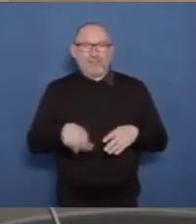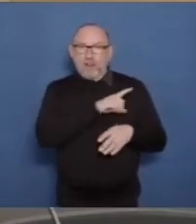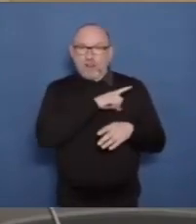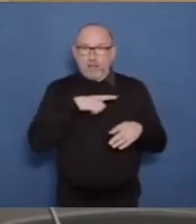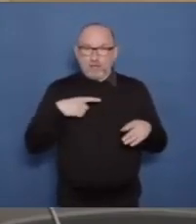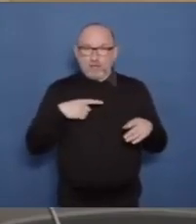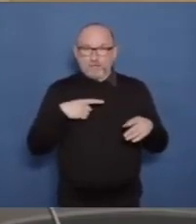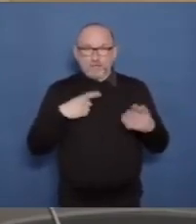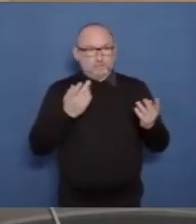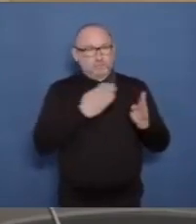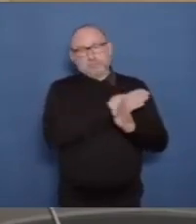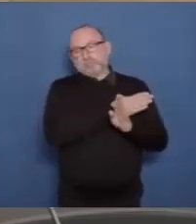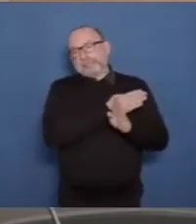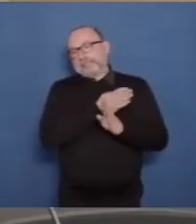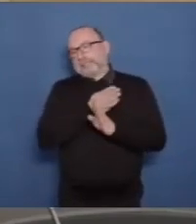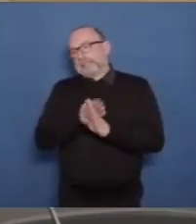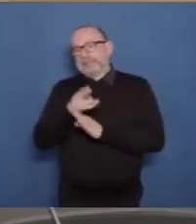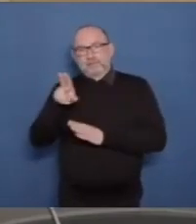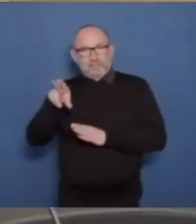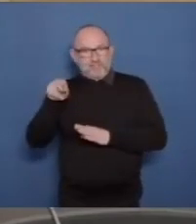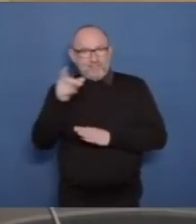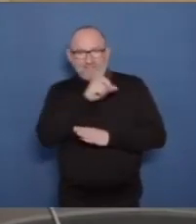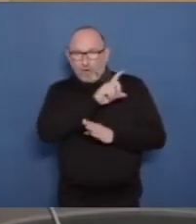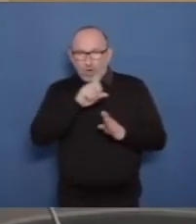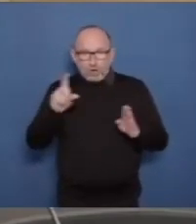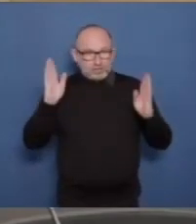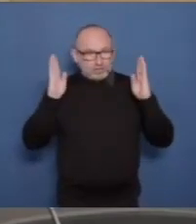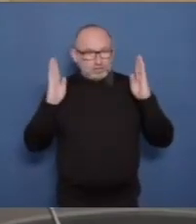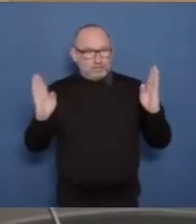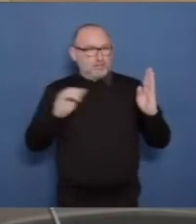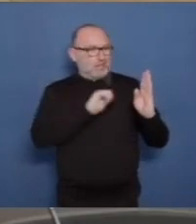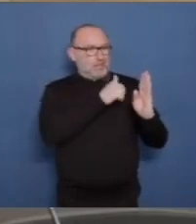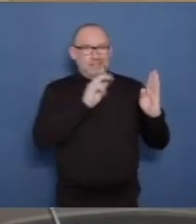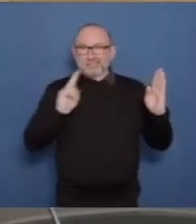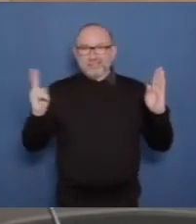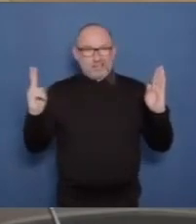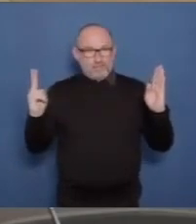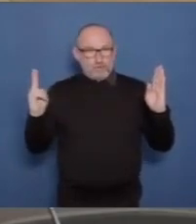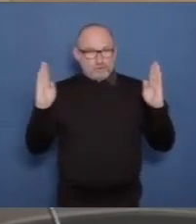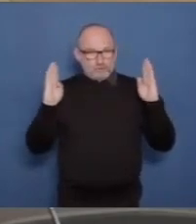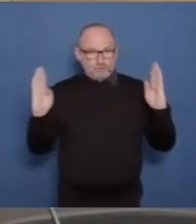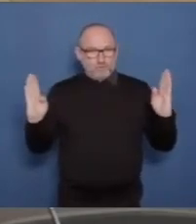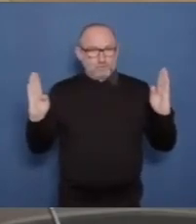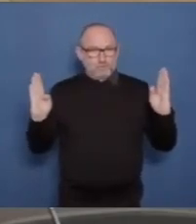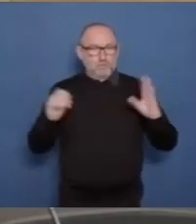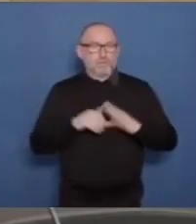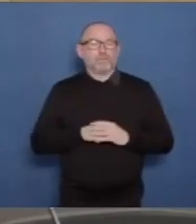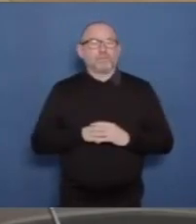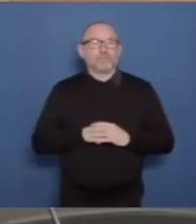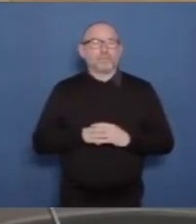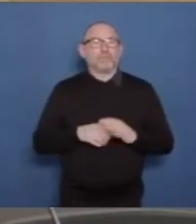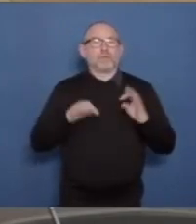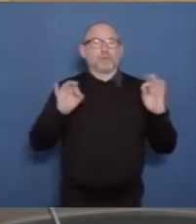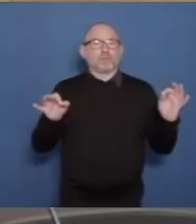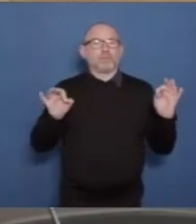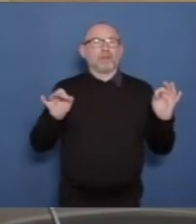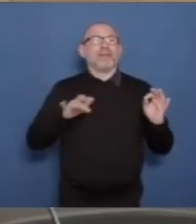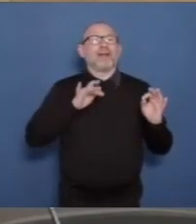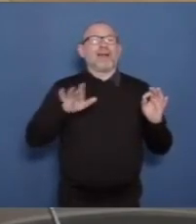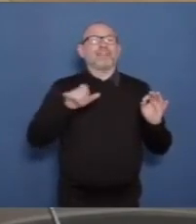also bis zu 12 Wochen, Abstand zwischen Erst- und Zweitimpfung, die Zahl der